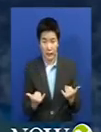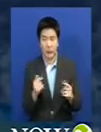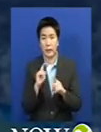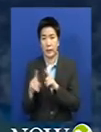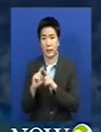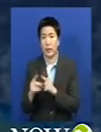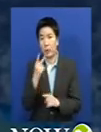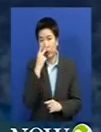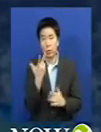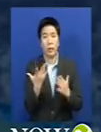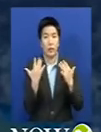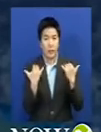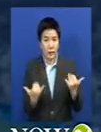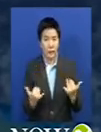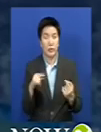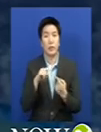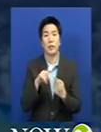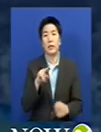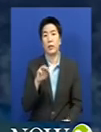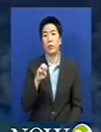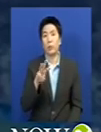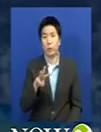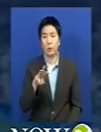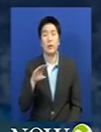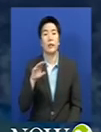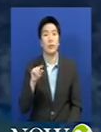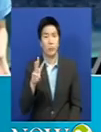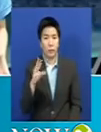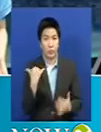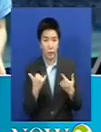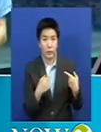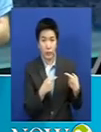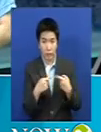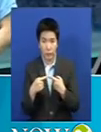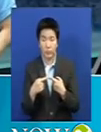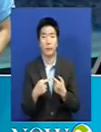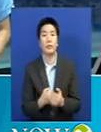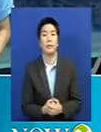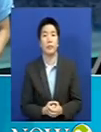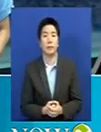มไปถึงคอมชั่นลึกศึกมวยไทยท่อน้ำไทยเดอะฮีโร่ที่จะถ่ายทอดสดกันผ่านช่องนาว26นะครับทั้ง2ท่านครับ